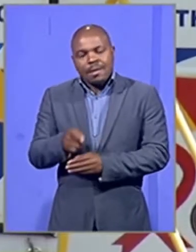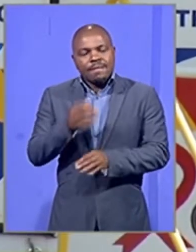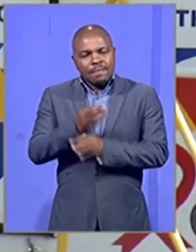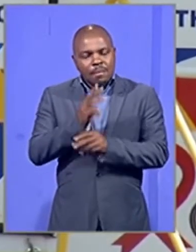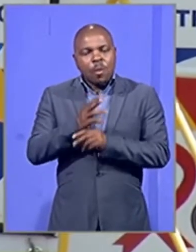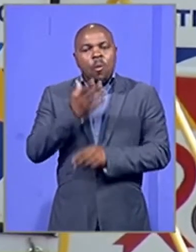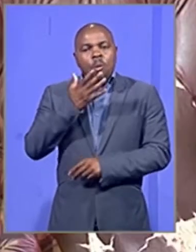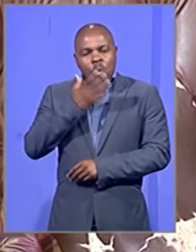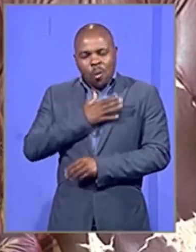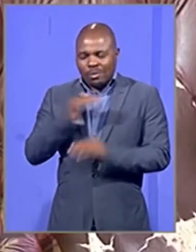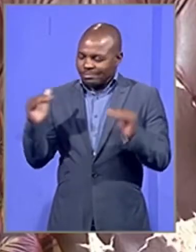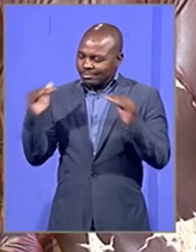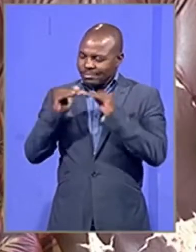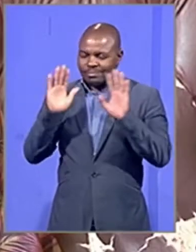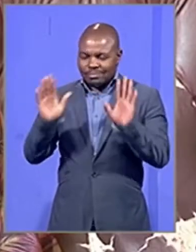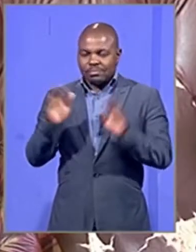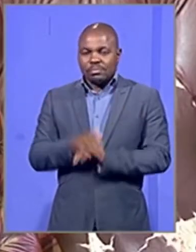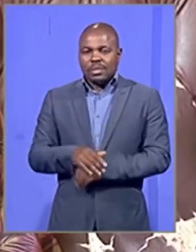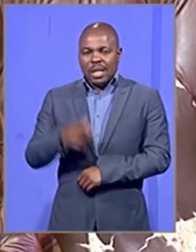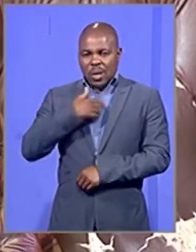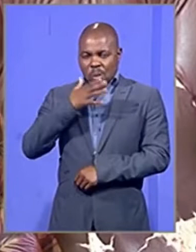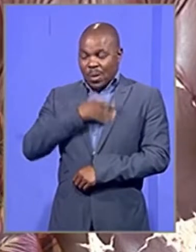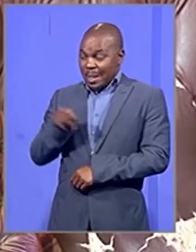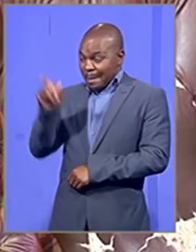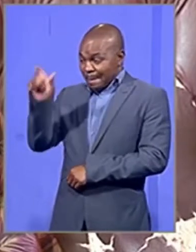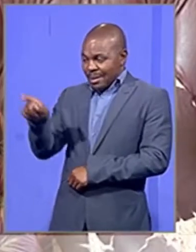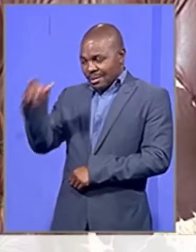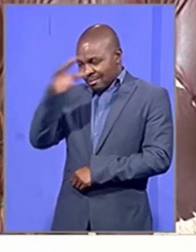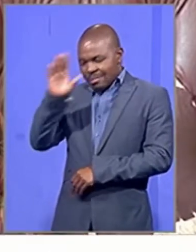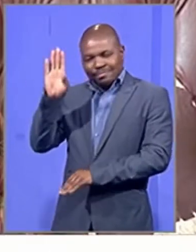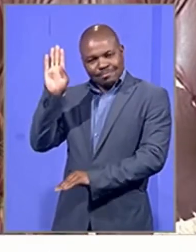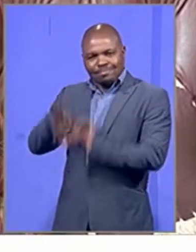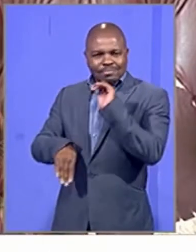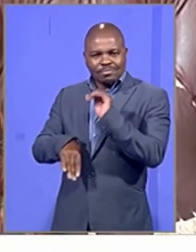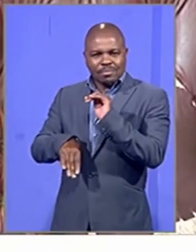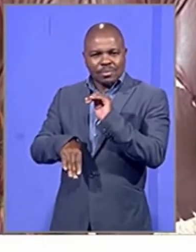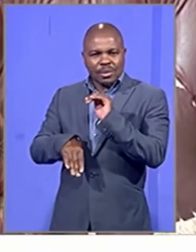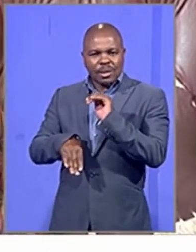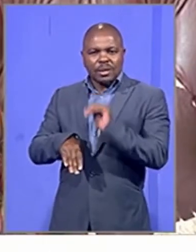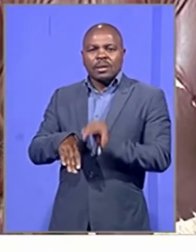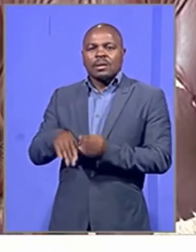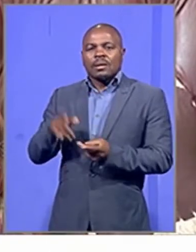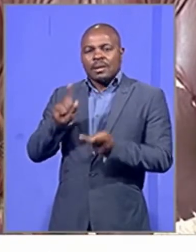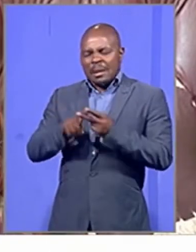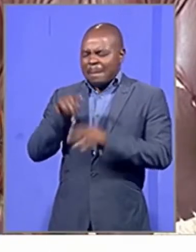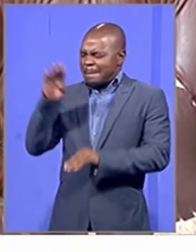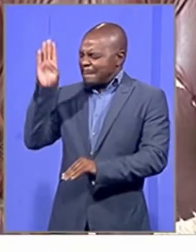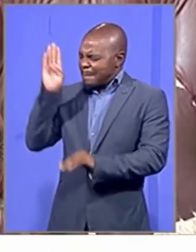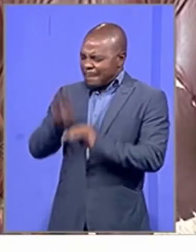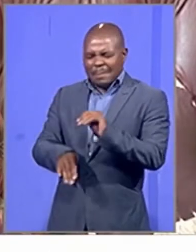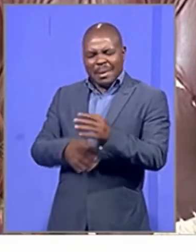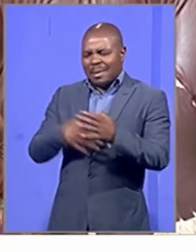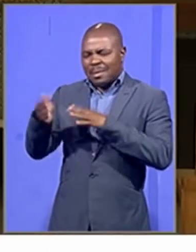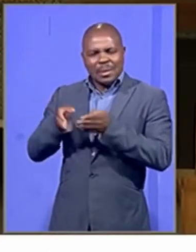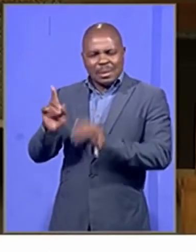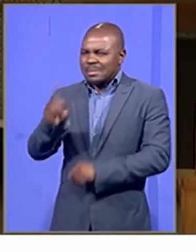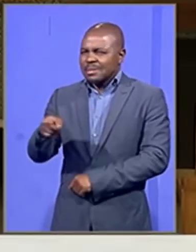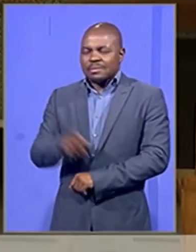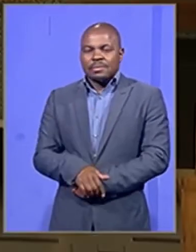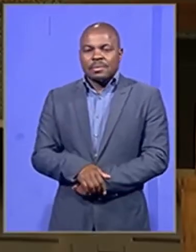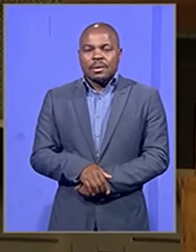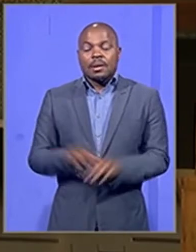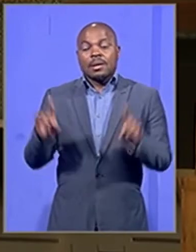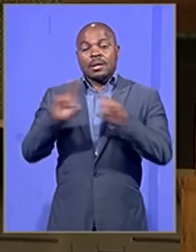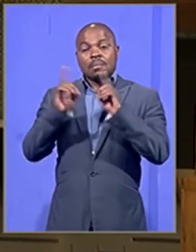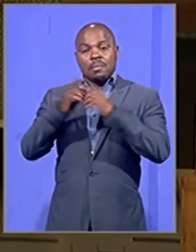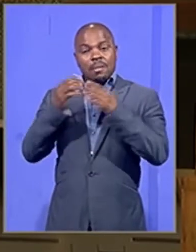phethwe. Nna ke la ka ditse motho wa ka ke punishment wa bona ho hla ho bona ba mo punish ka tsele ba ka mo punishang ka yona. Lefapha